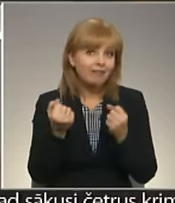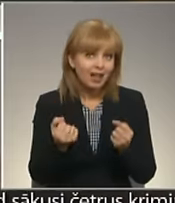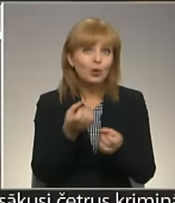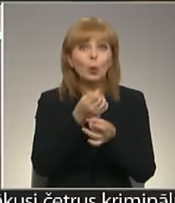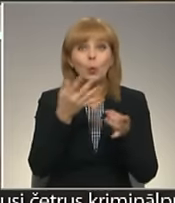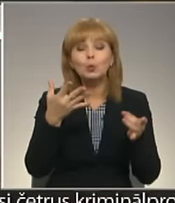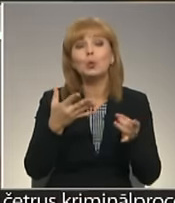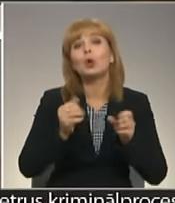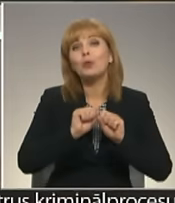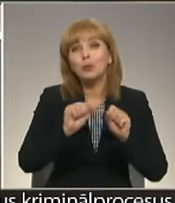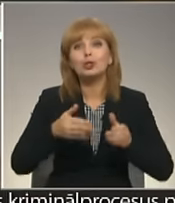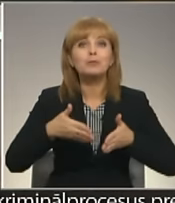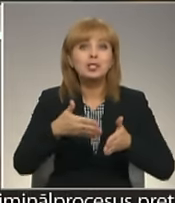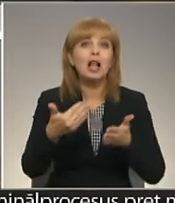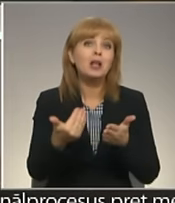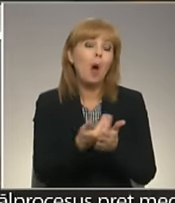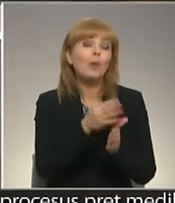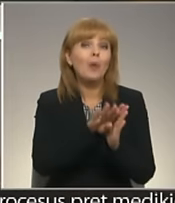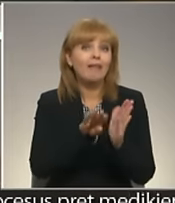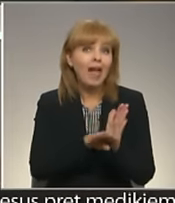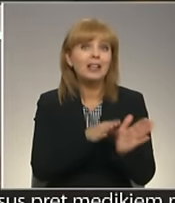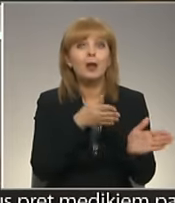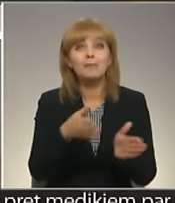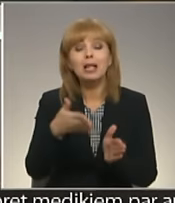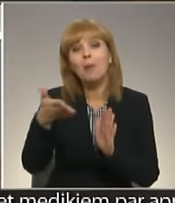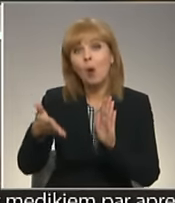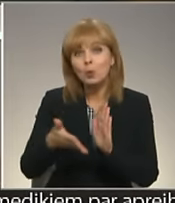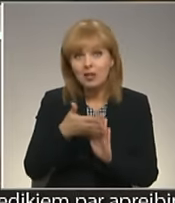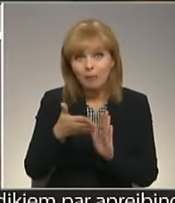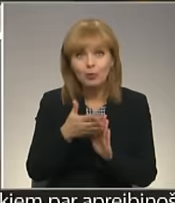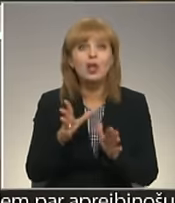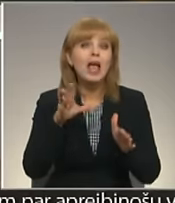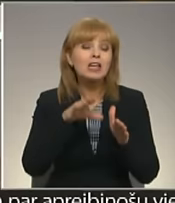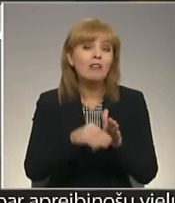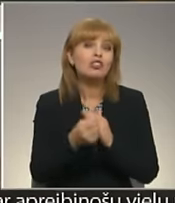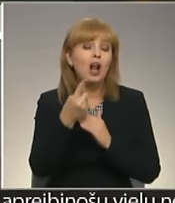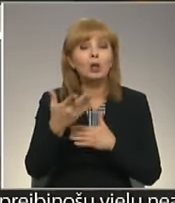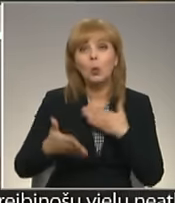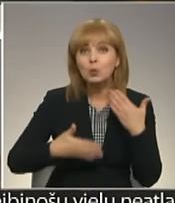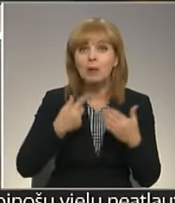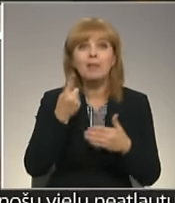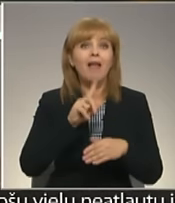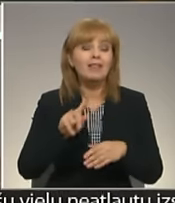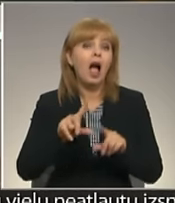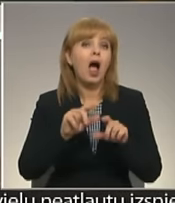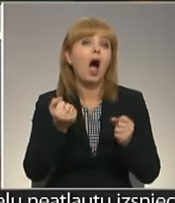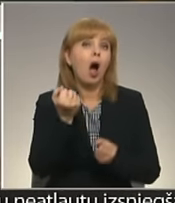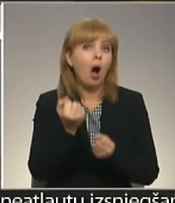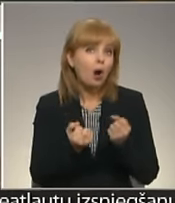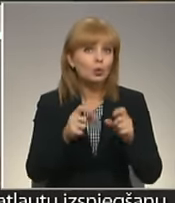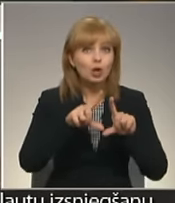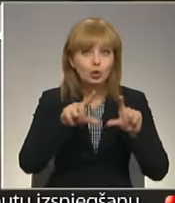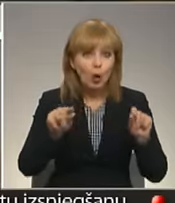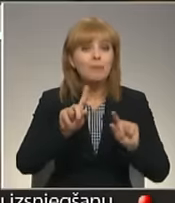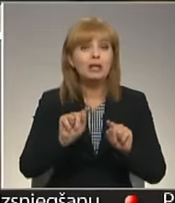ietekmē uzlabosies, šobrīd to ieviešana rada bažas ne tikai autoskolām, bet arī topošiem autovadītājiem. Autoskolas ir